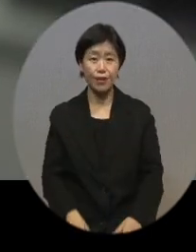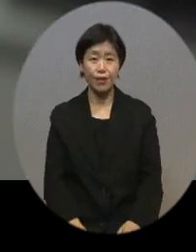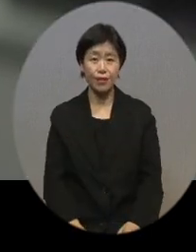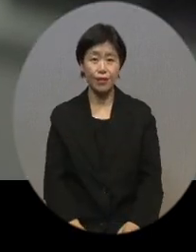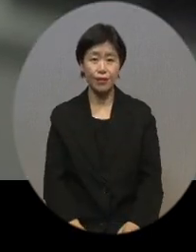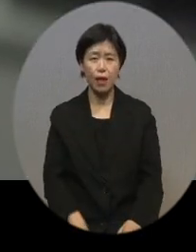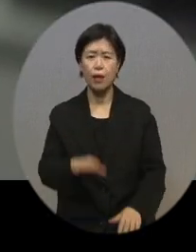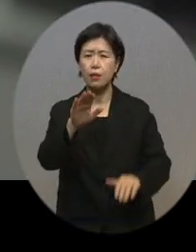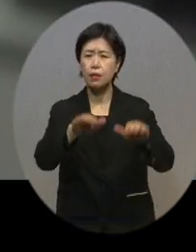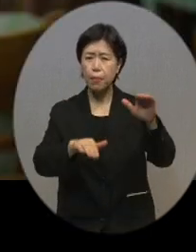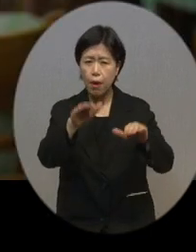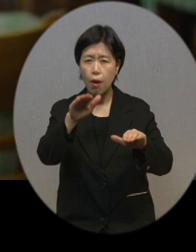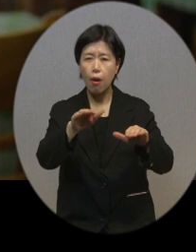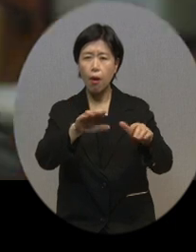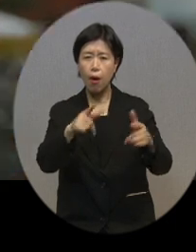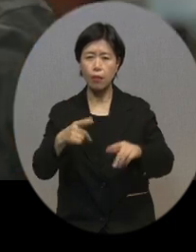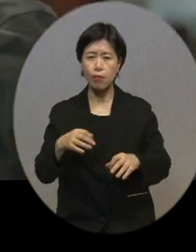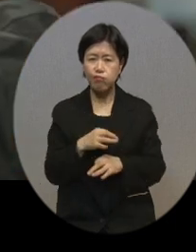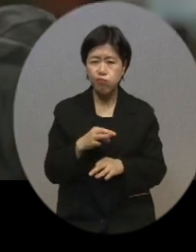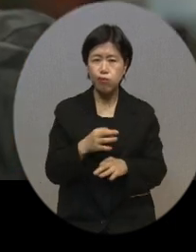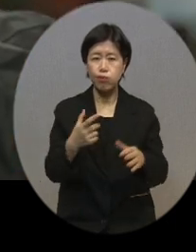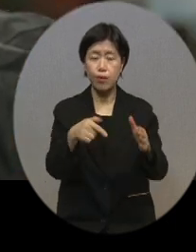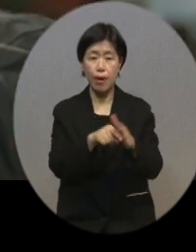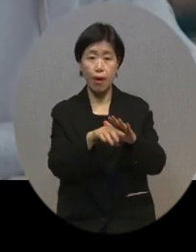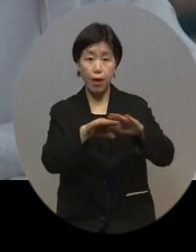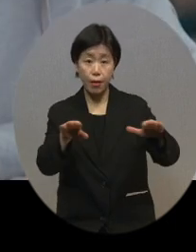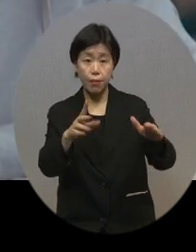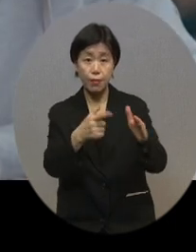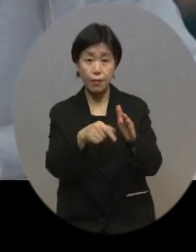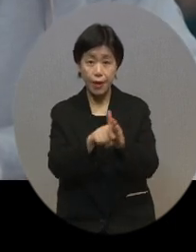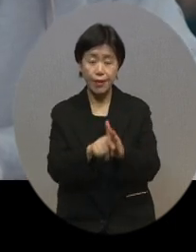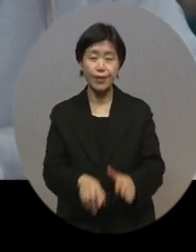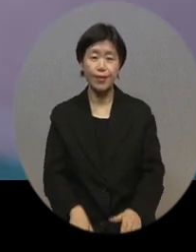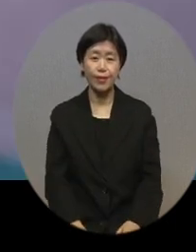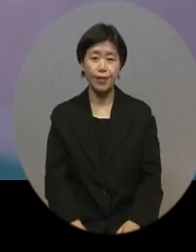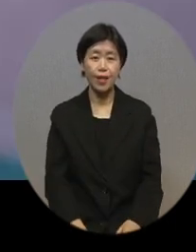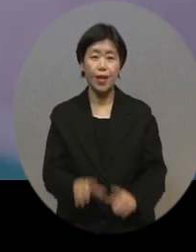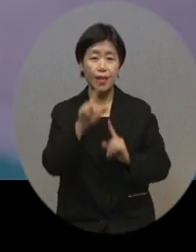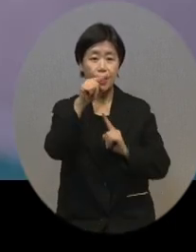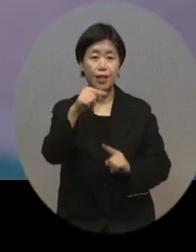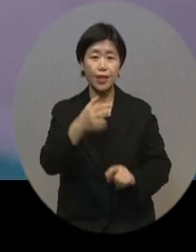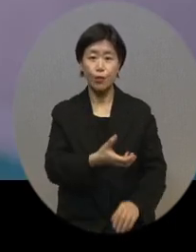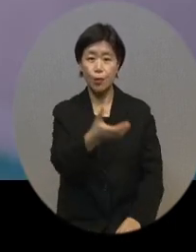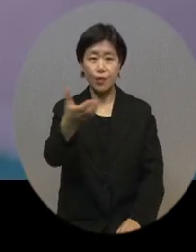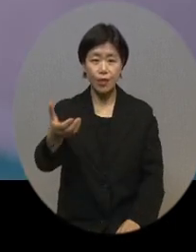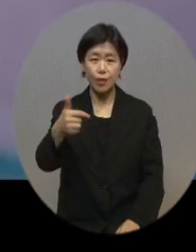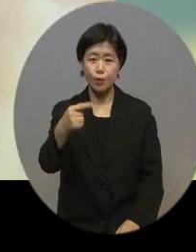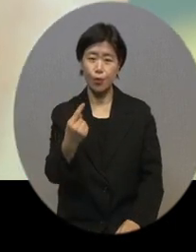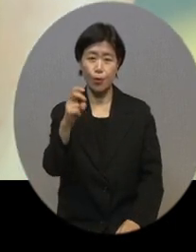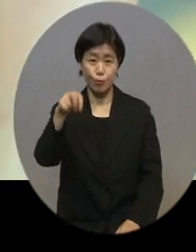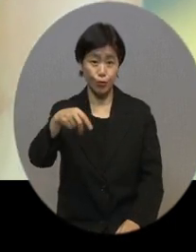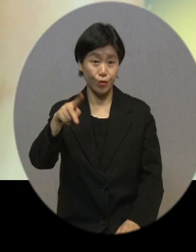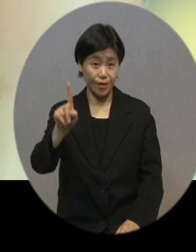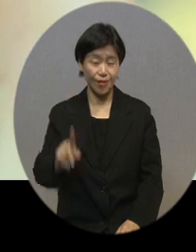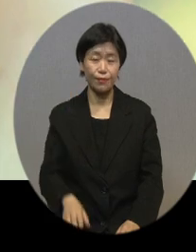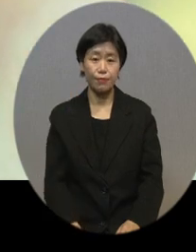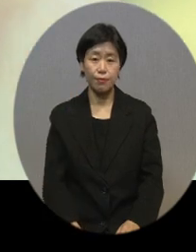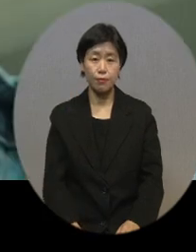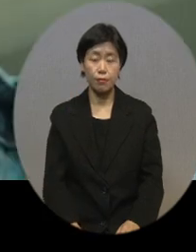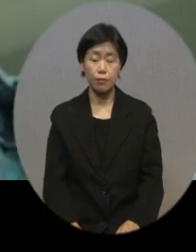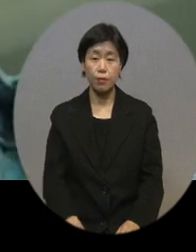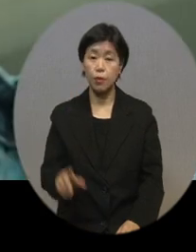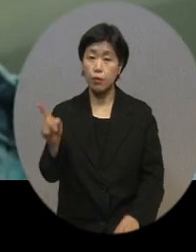차별과 부당함에 맞서 방방곡곡 어디든 찾아간다. 이동식 노무사. 어느 날